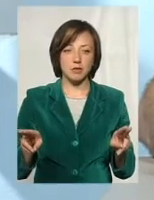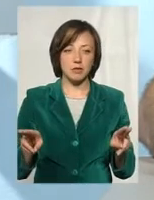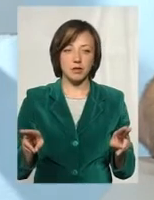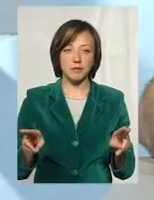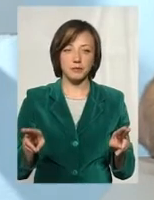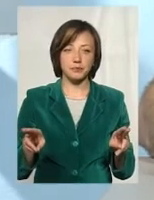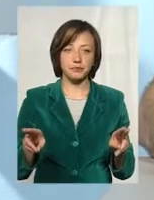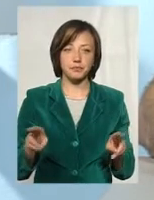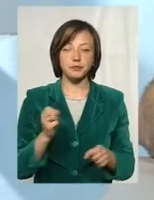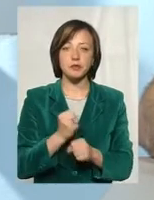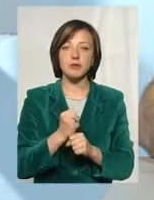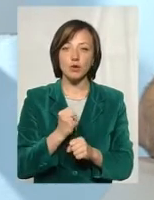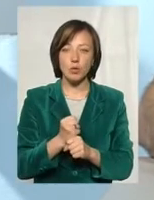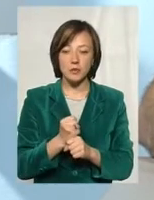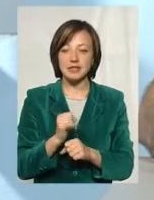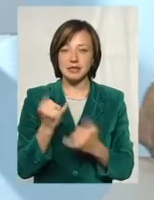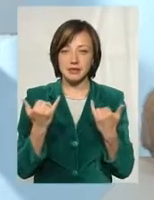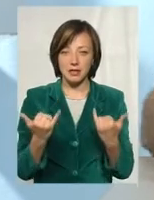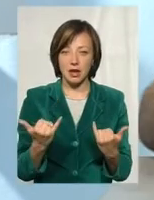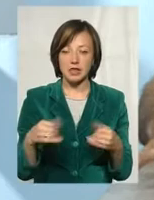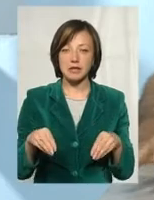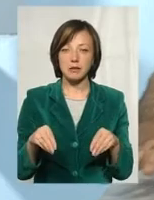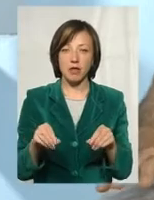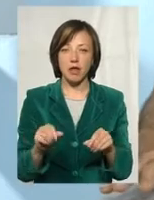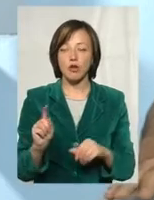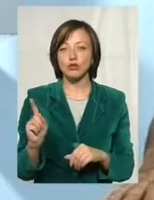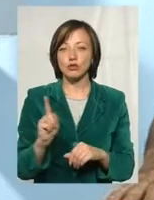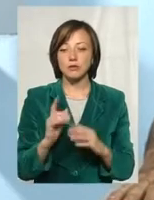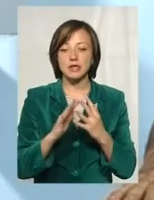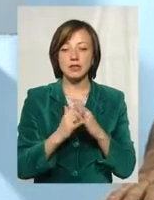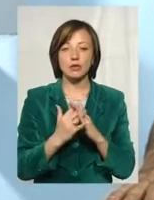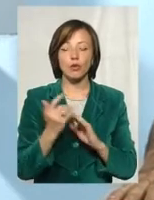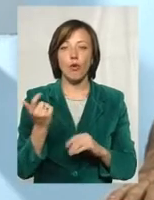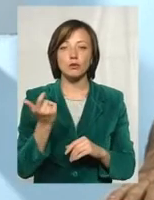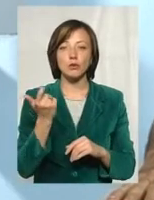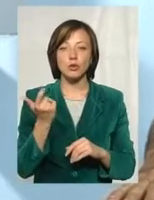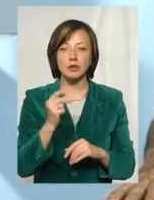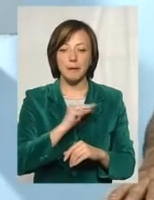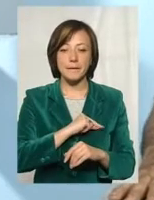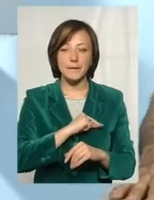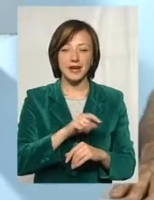те ж саме робиться із землею, щоб сільськогосподарський працівник